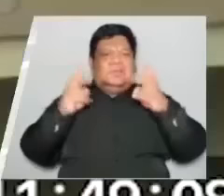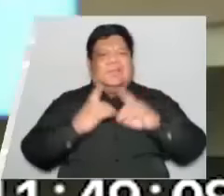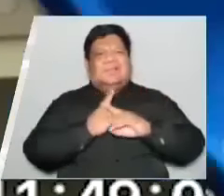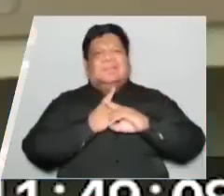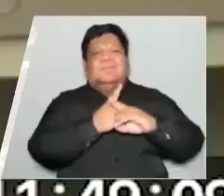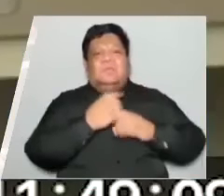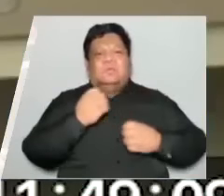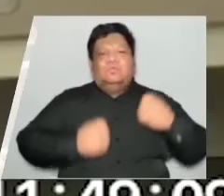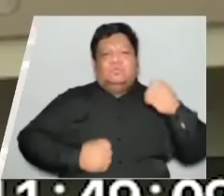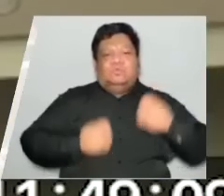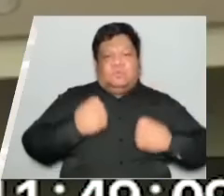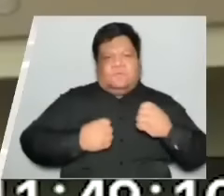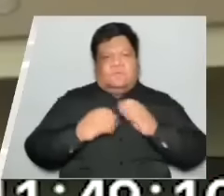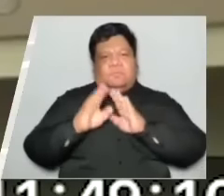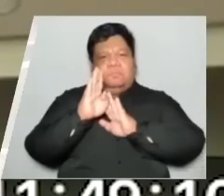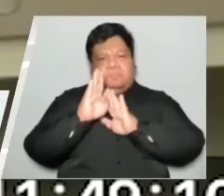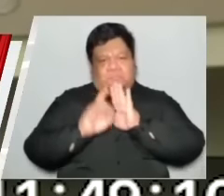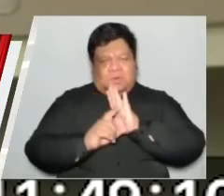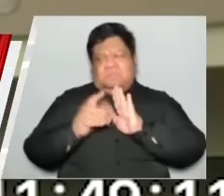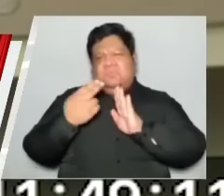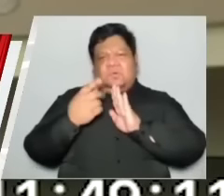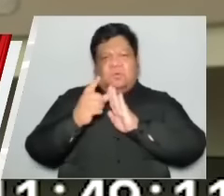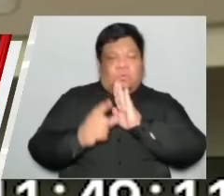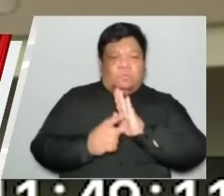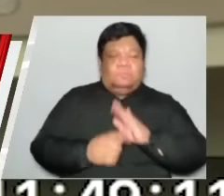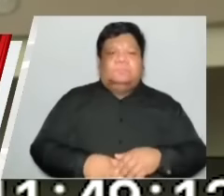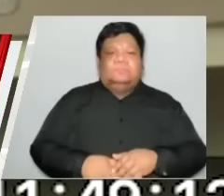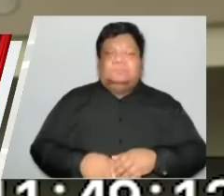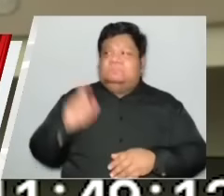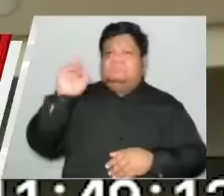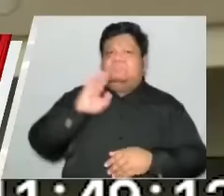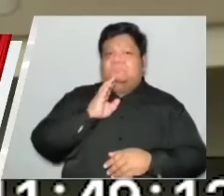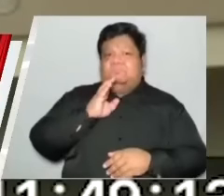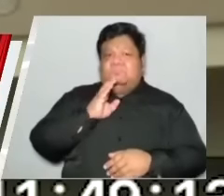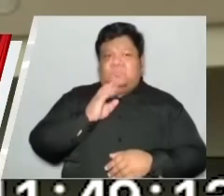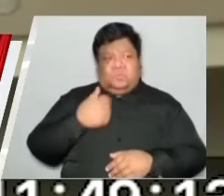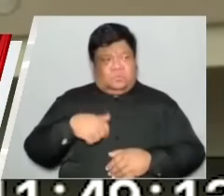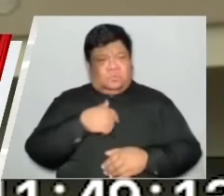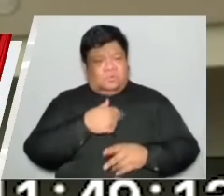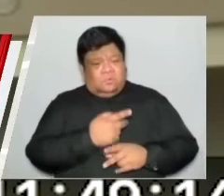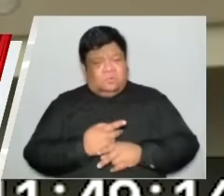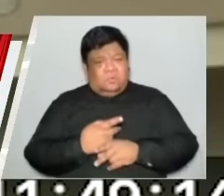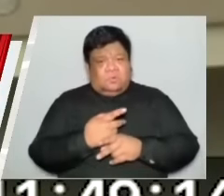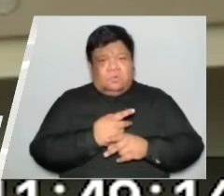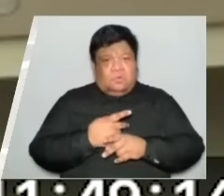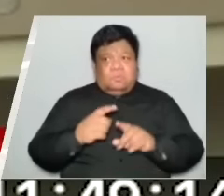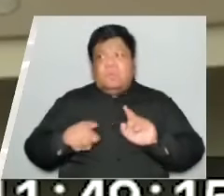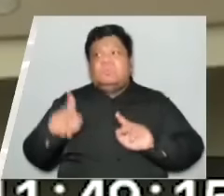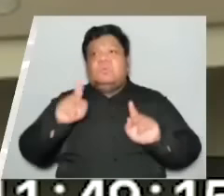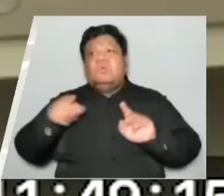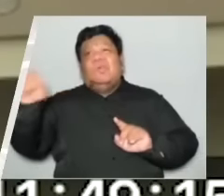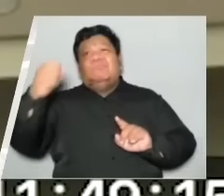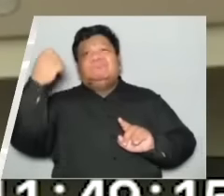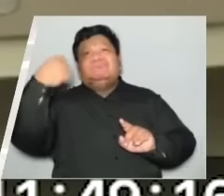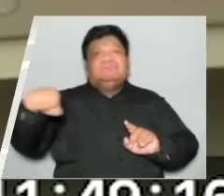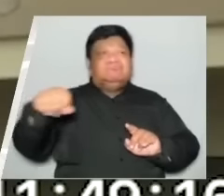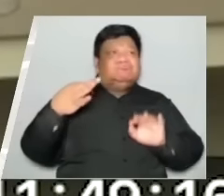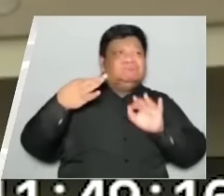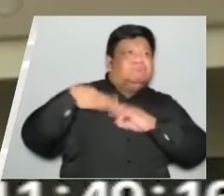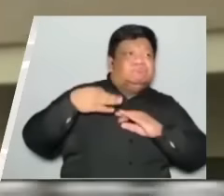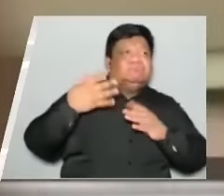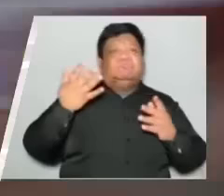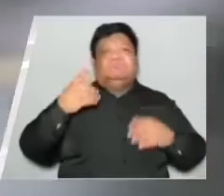who has experienced that, sobrang unfair din, no? Na tayo nag-iingat tayo and yet people out there parang baliwala lang sa kanila yung safety nila